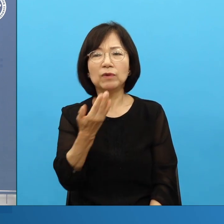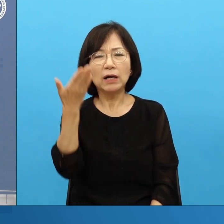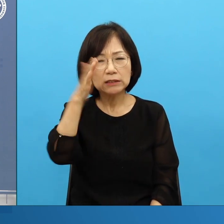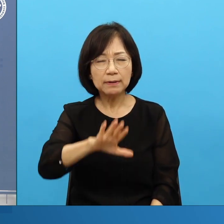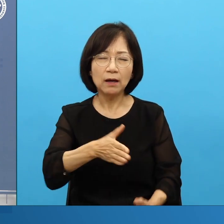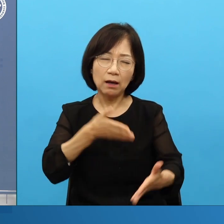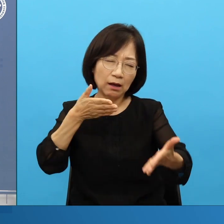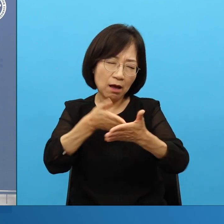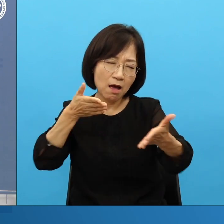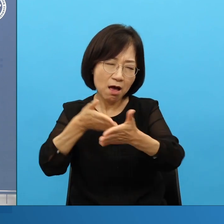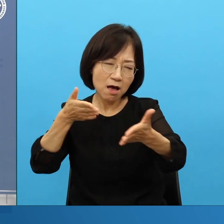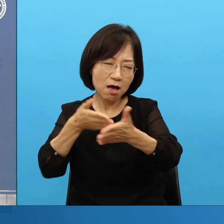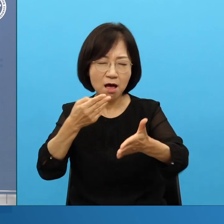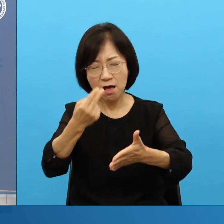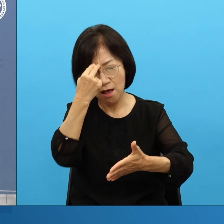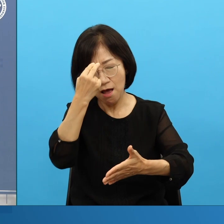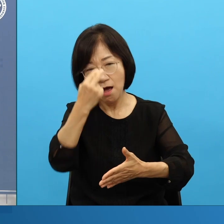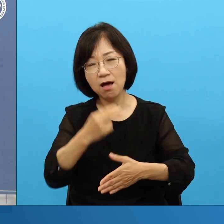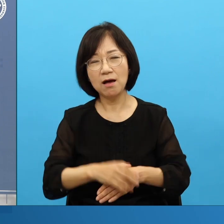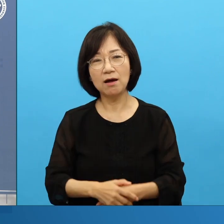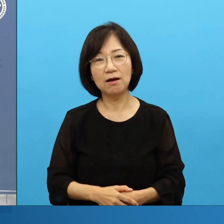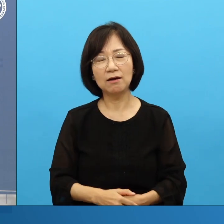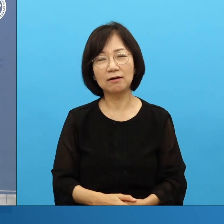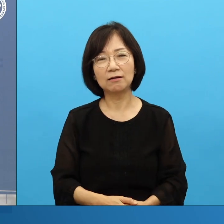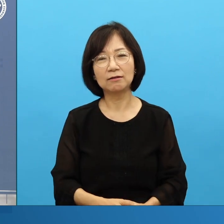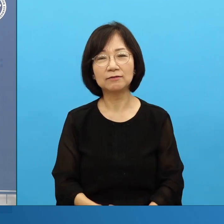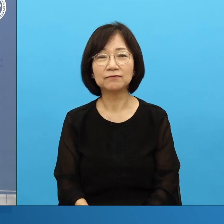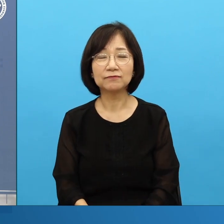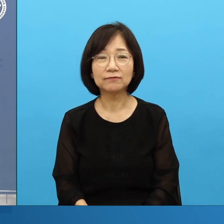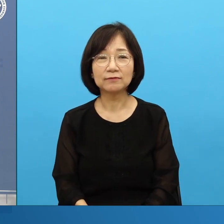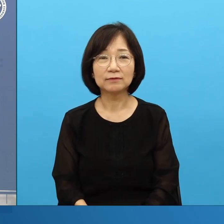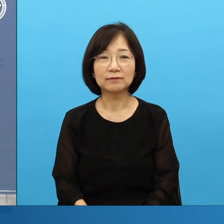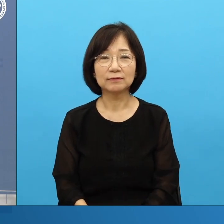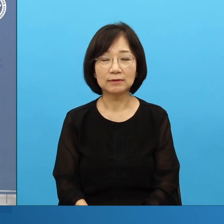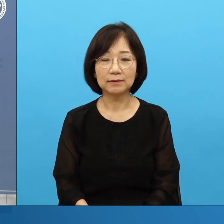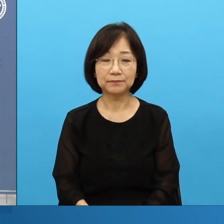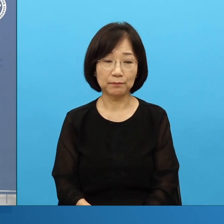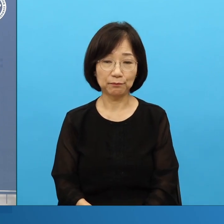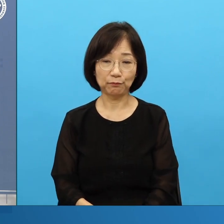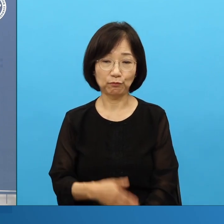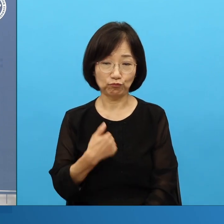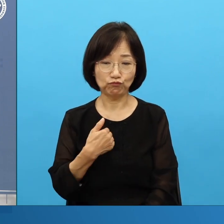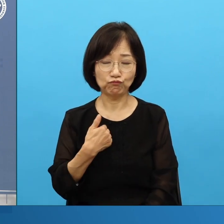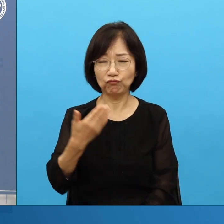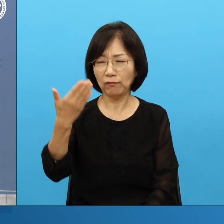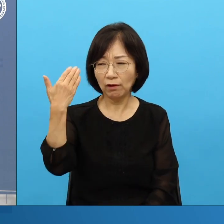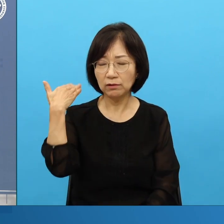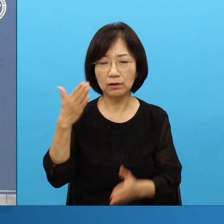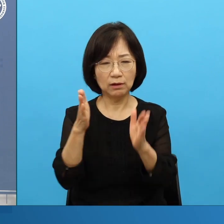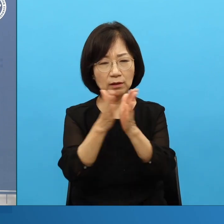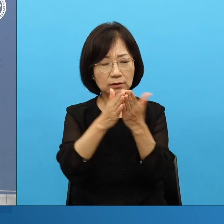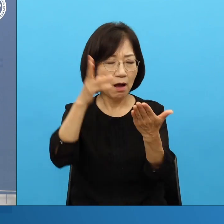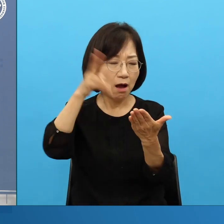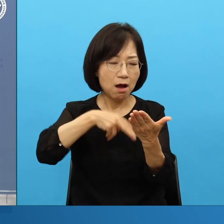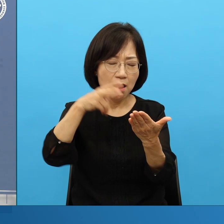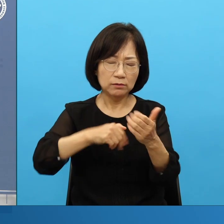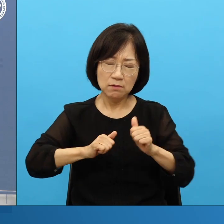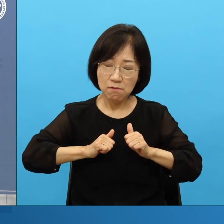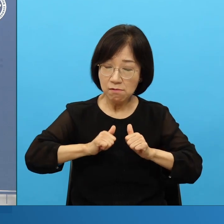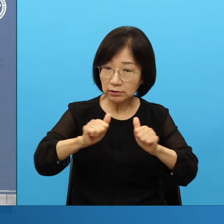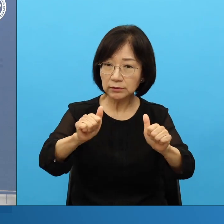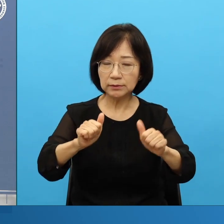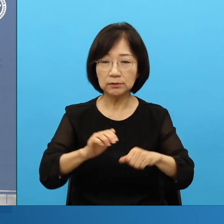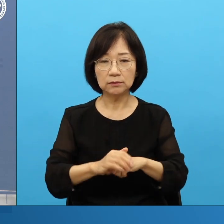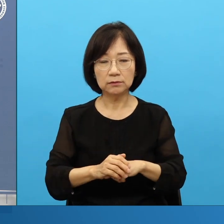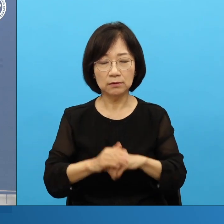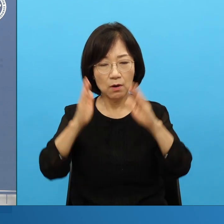뭐 제가 말이죠. 그렇게 사리 분별력이 없고 책도 본 게 없고 그런 사람 아니에요. 그런데 안 돼요. I'm not a person that didn't